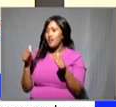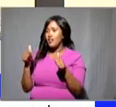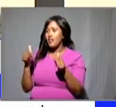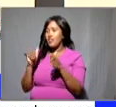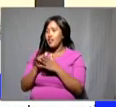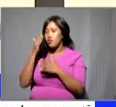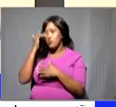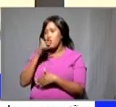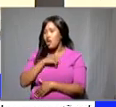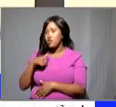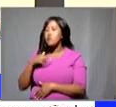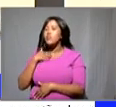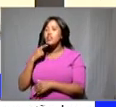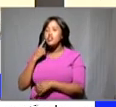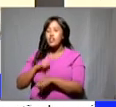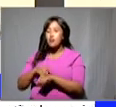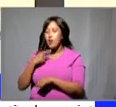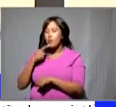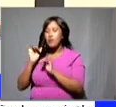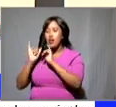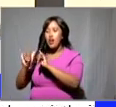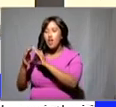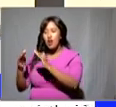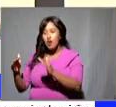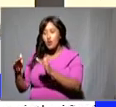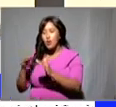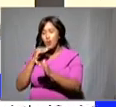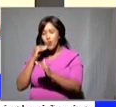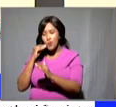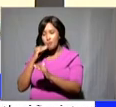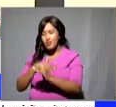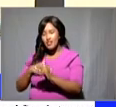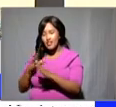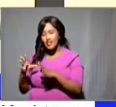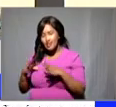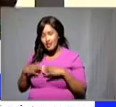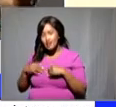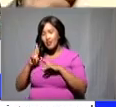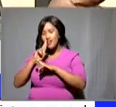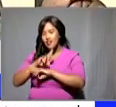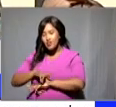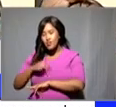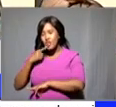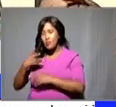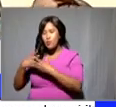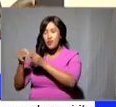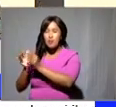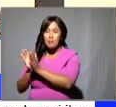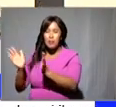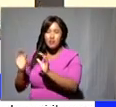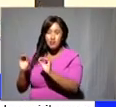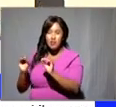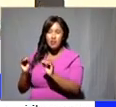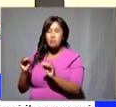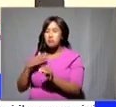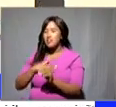atiriri andu werwo ikara muciri. Please. Ikaramusi. Huruka. Wero duga vi muige inire. Tiga kuga